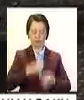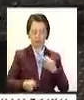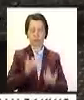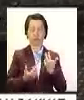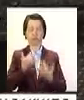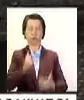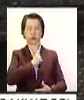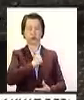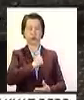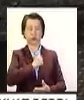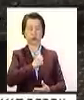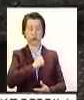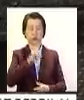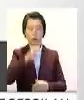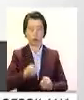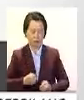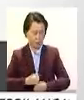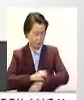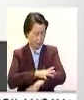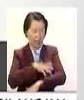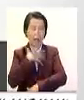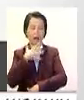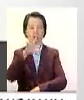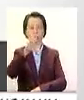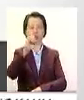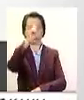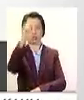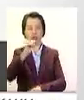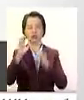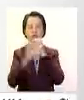membakar diri. Tubuh Landis melecur lebih 50% selepas